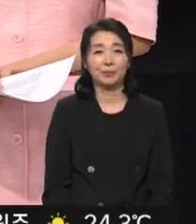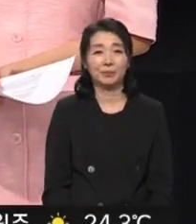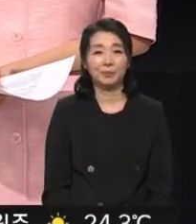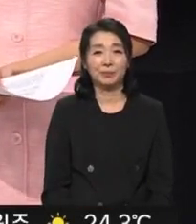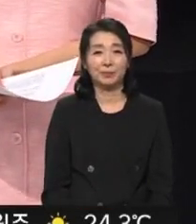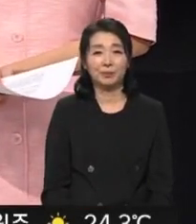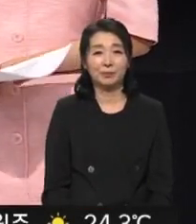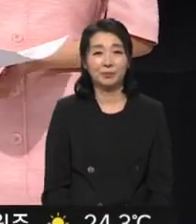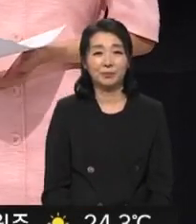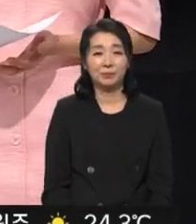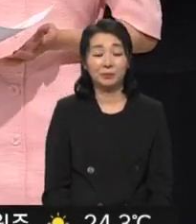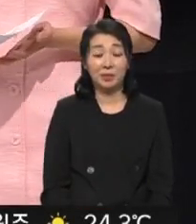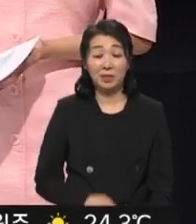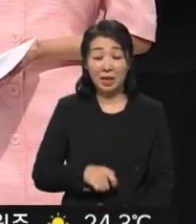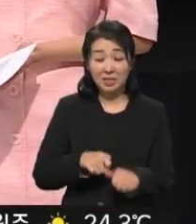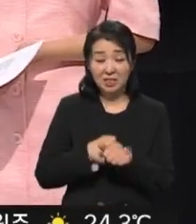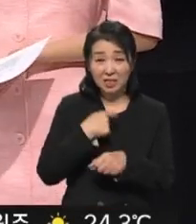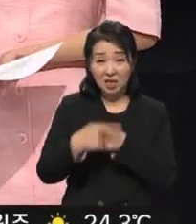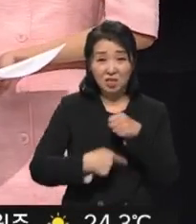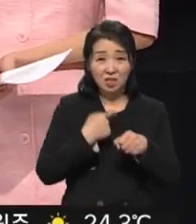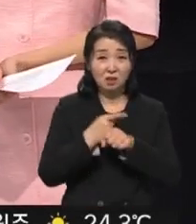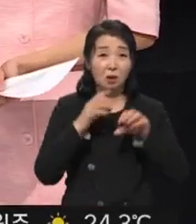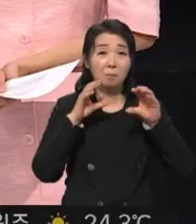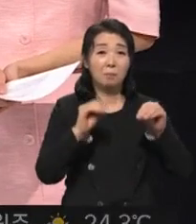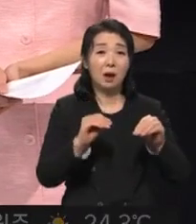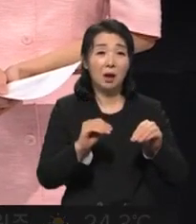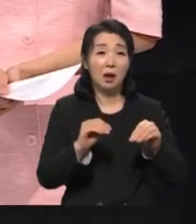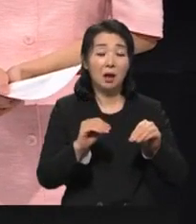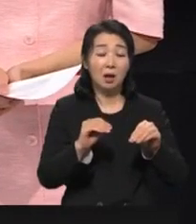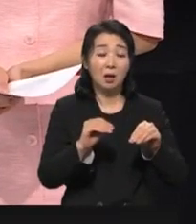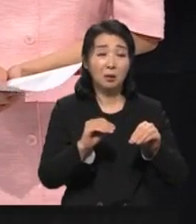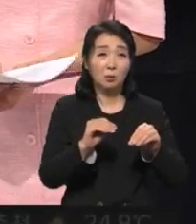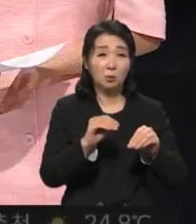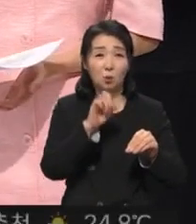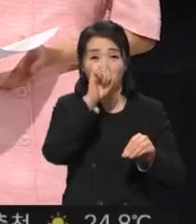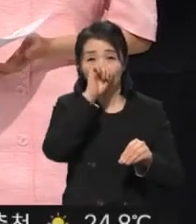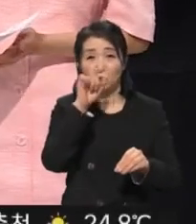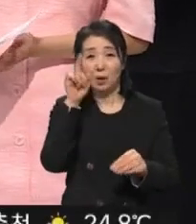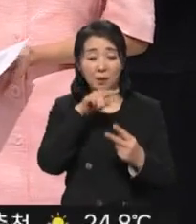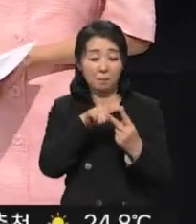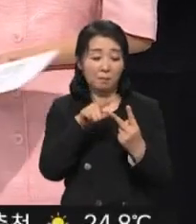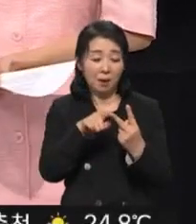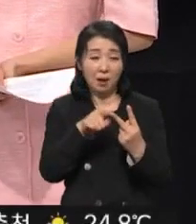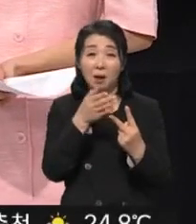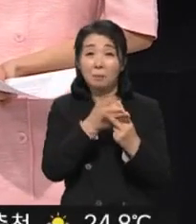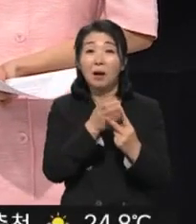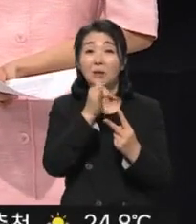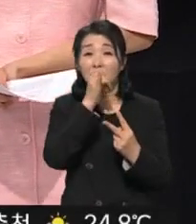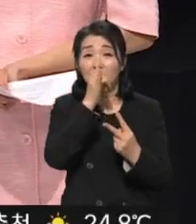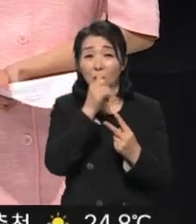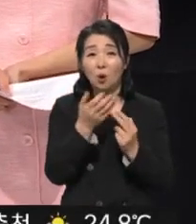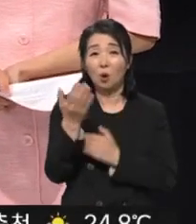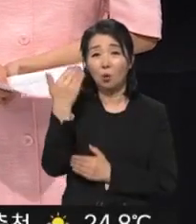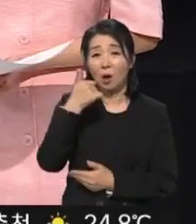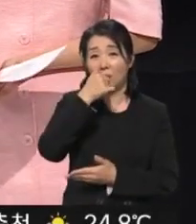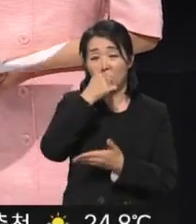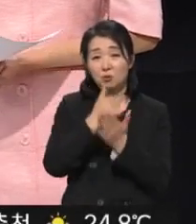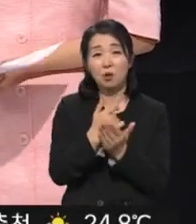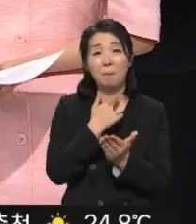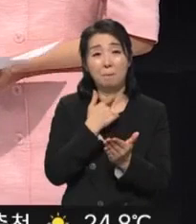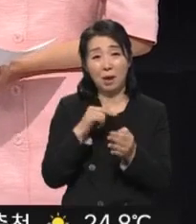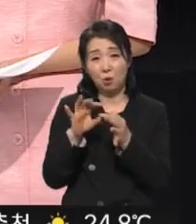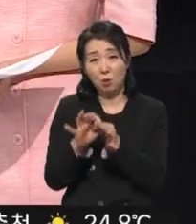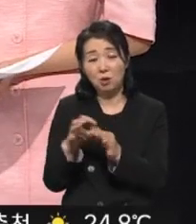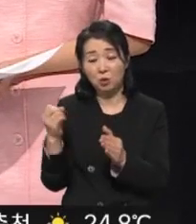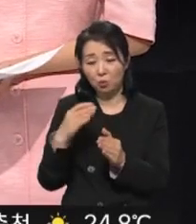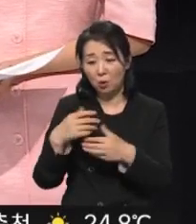밝혔습니다. 다만 자신에 대한 징계가 찬반 논란이 있는 문제에 관한 발언에 대한 징계라면서 과거 범죄에 연루됐거나